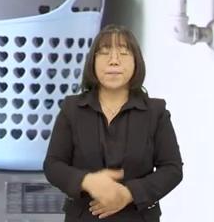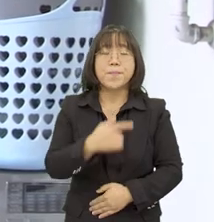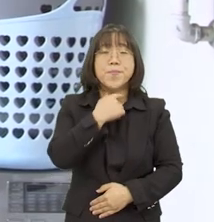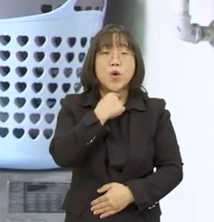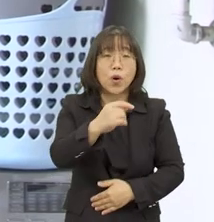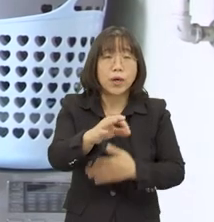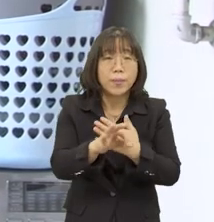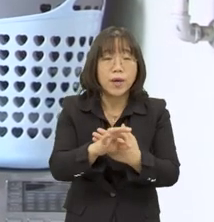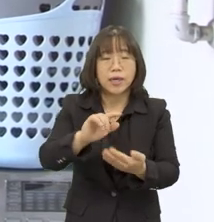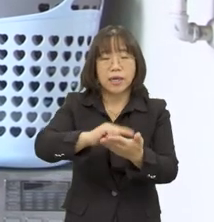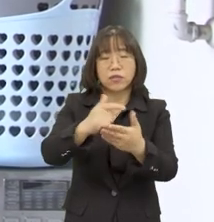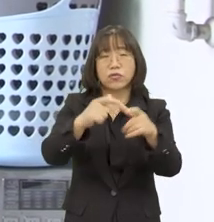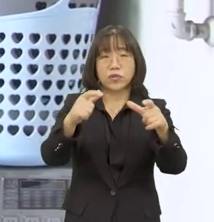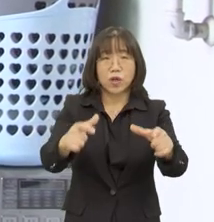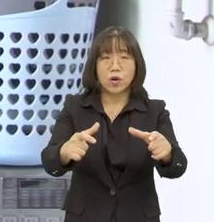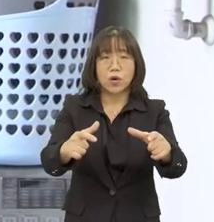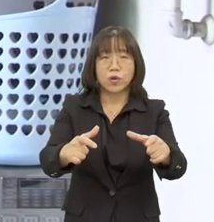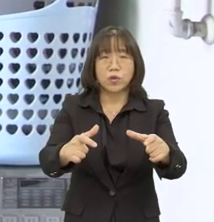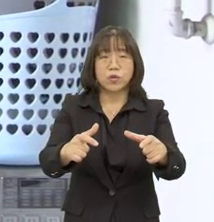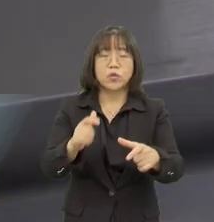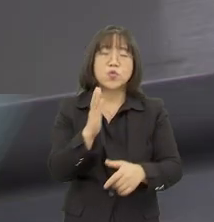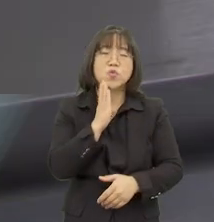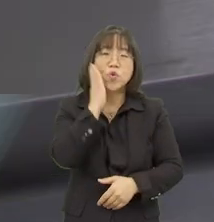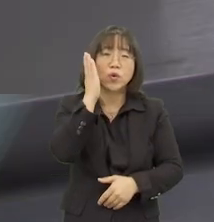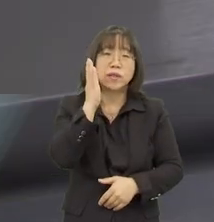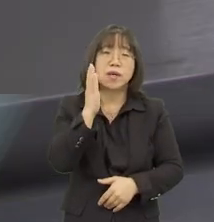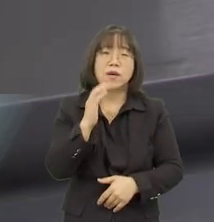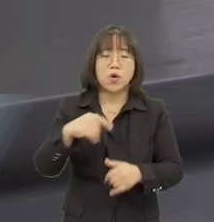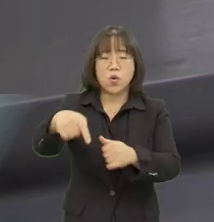있습니다. 원하는 분들은